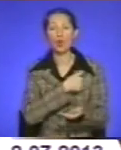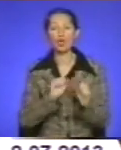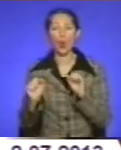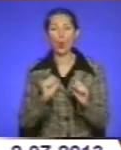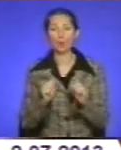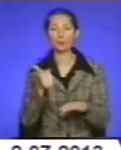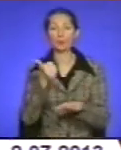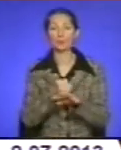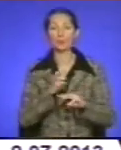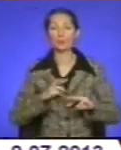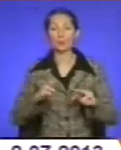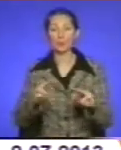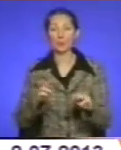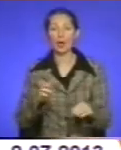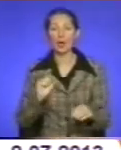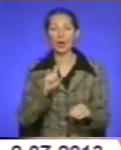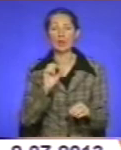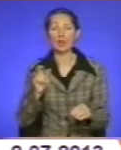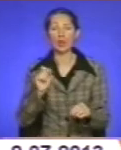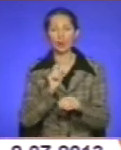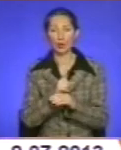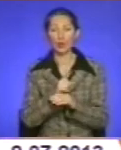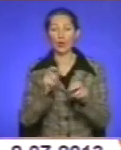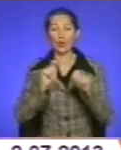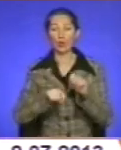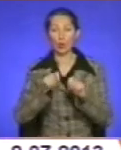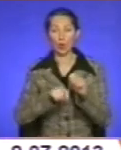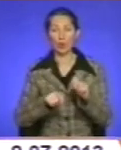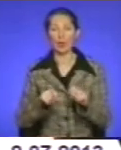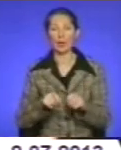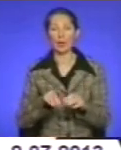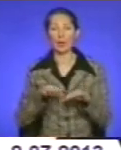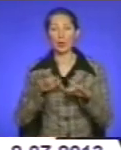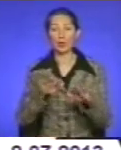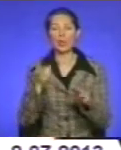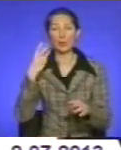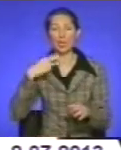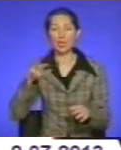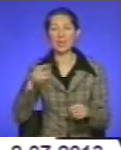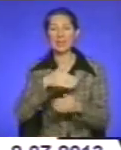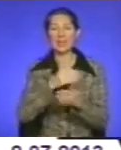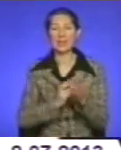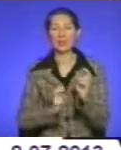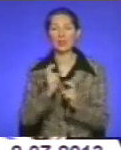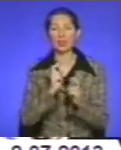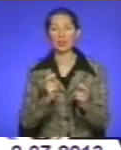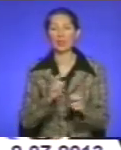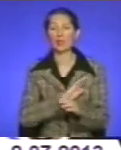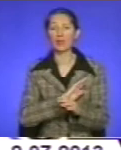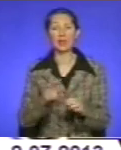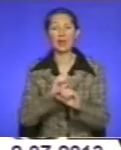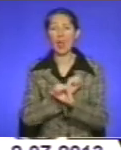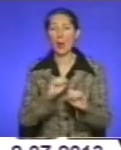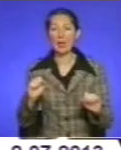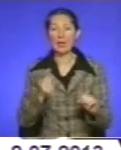відомствам контролювати законність процесу модернізації хлібзаводів. Абсолютно недопустима та політика